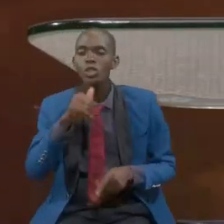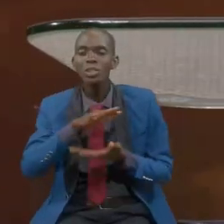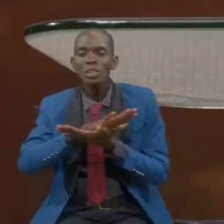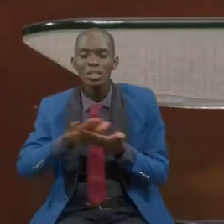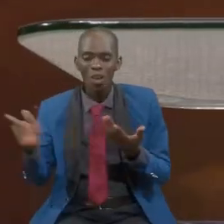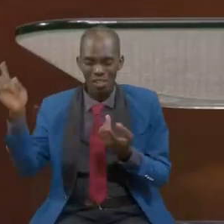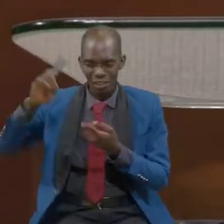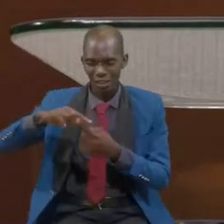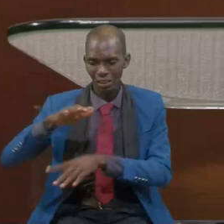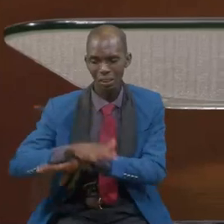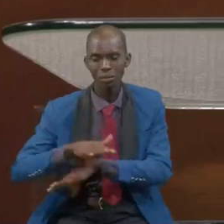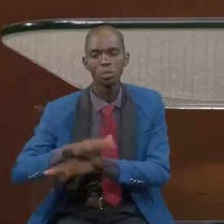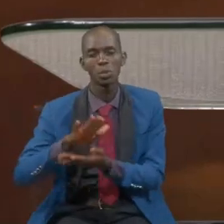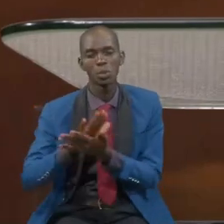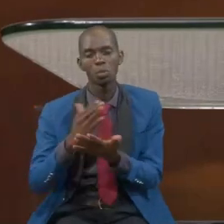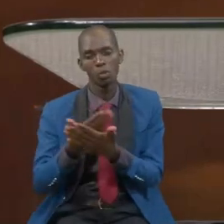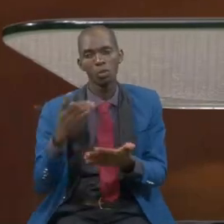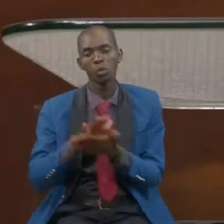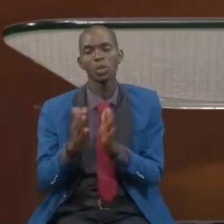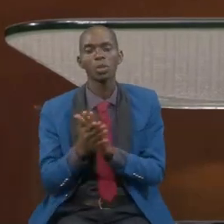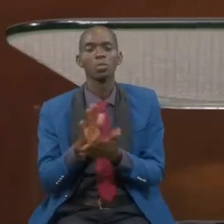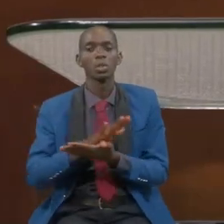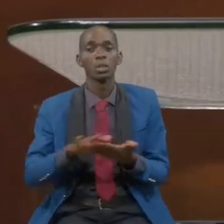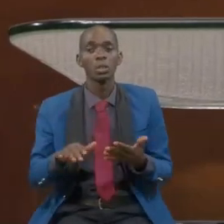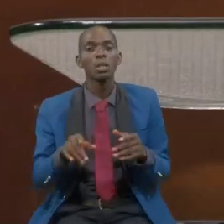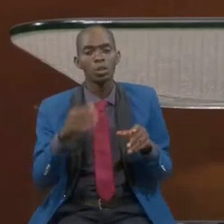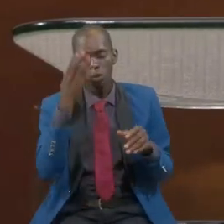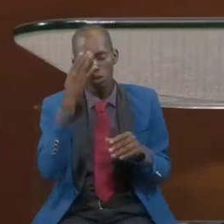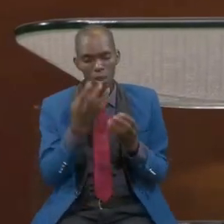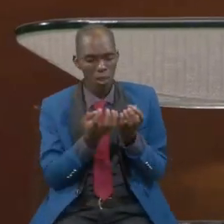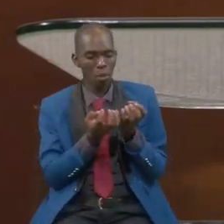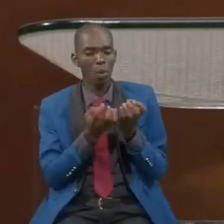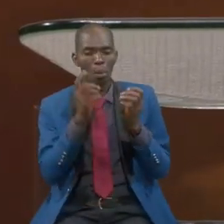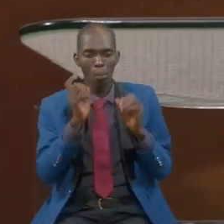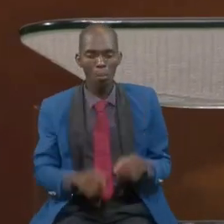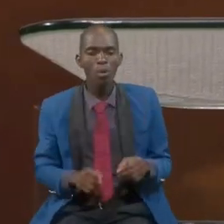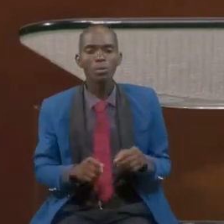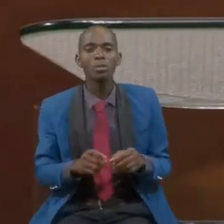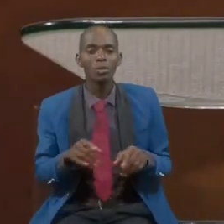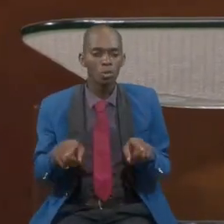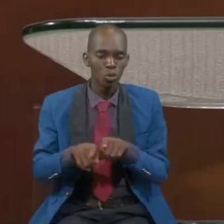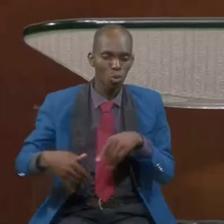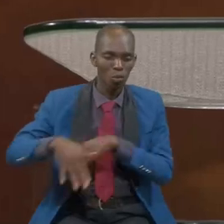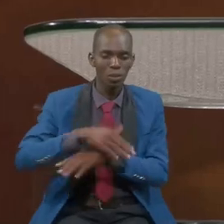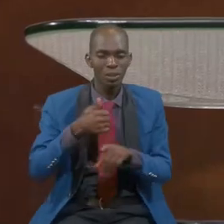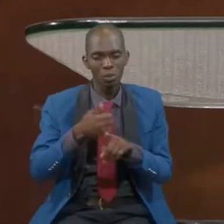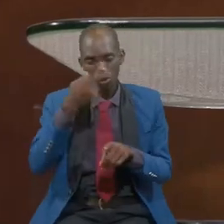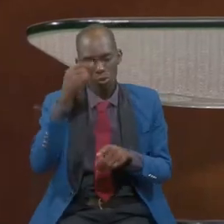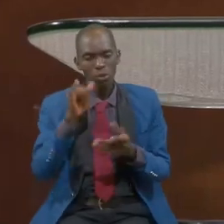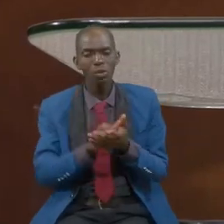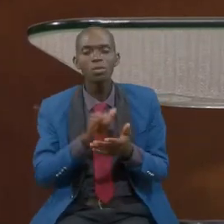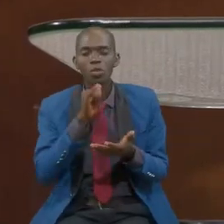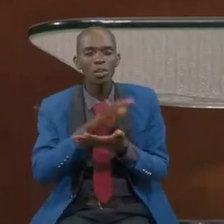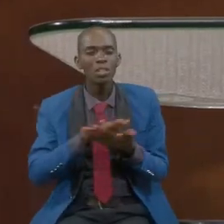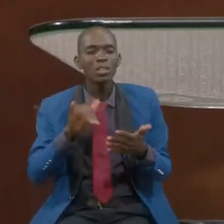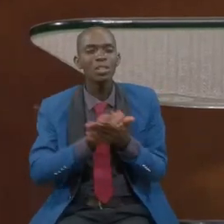mort on reste souillé jusqu'au soir et le léprux aussi doit crier